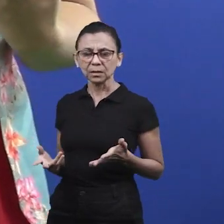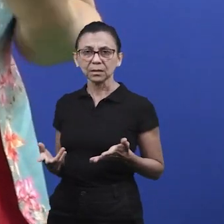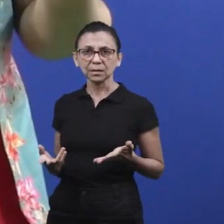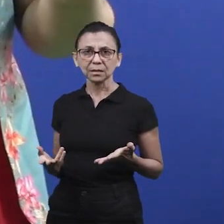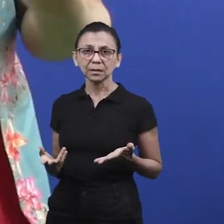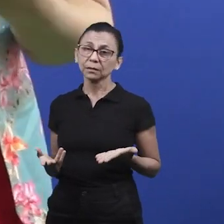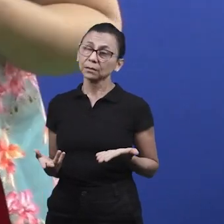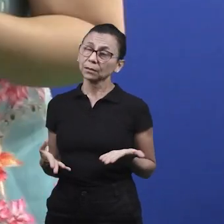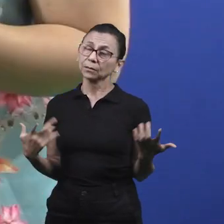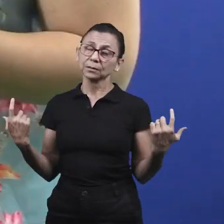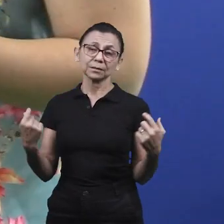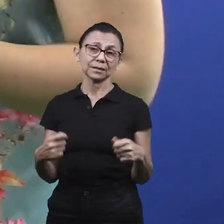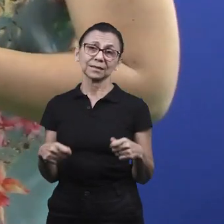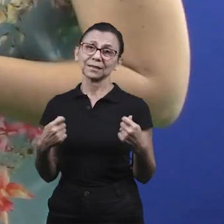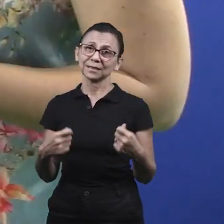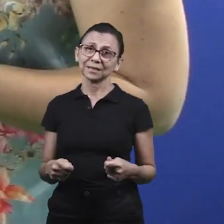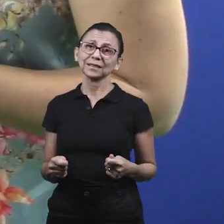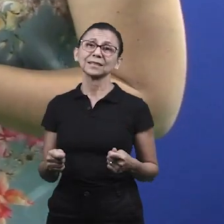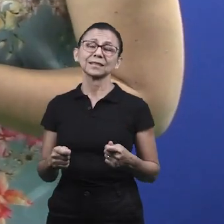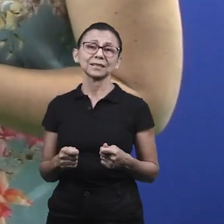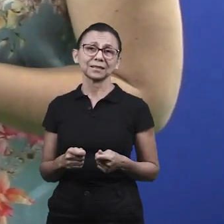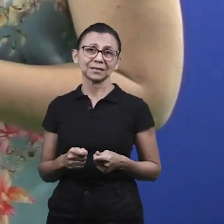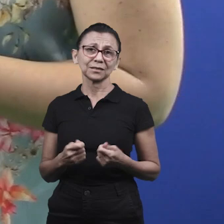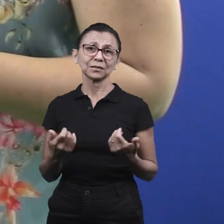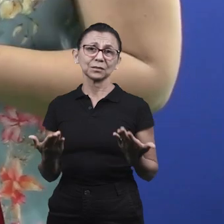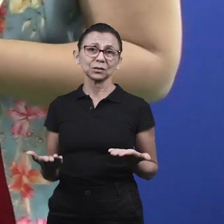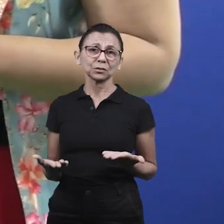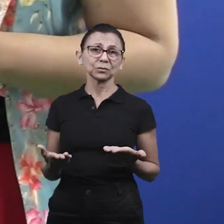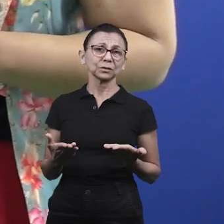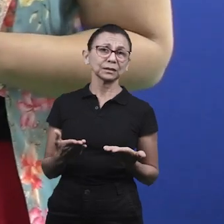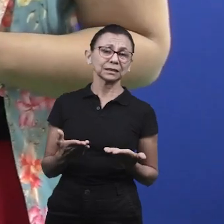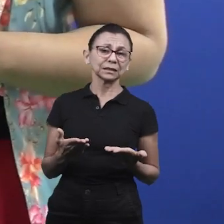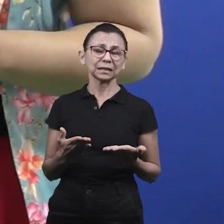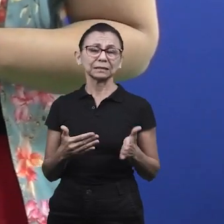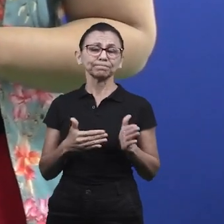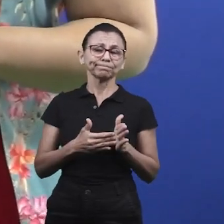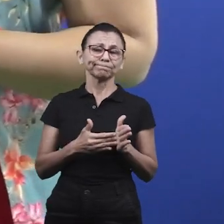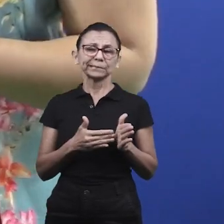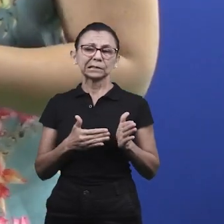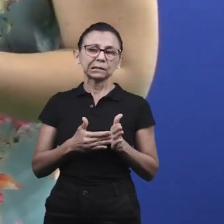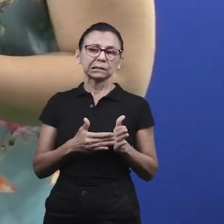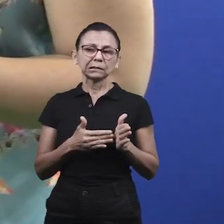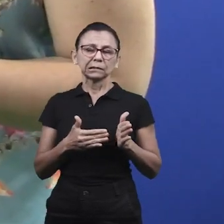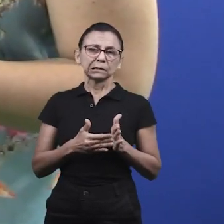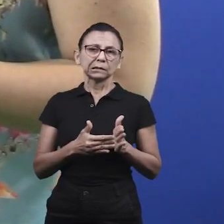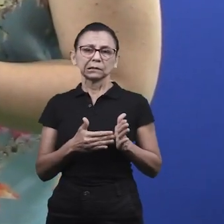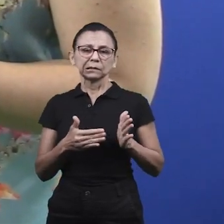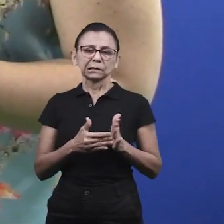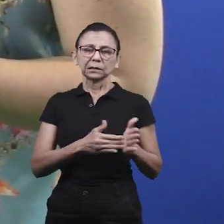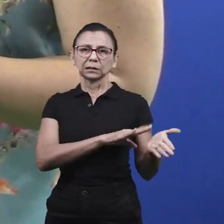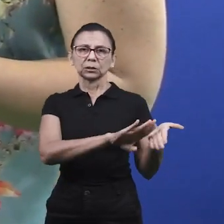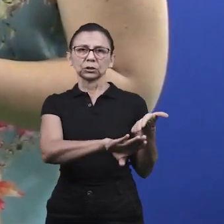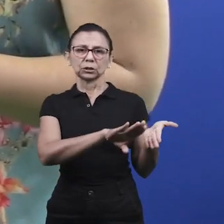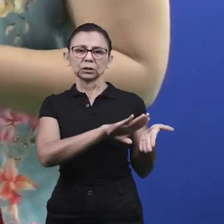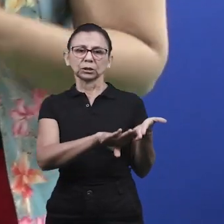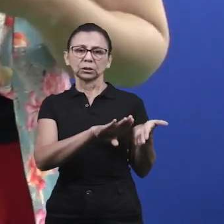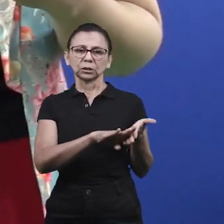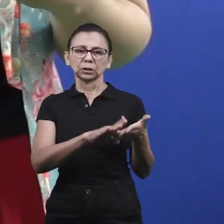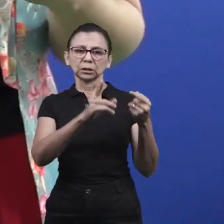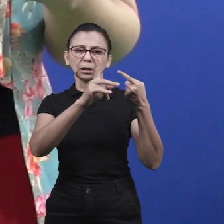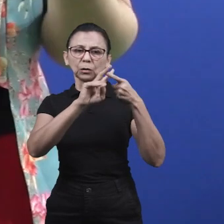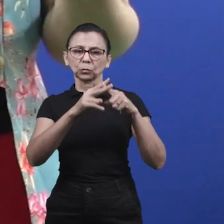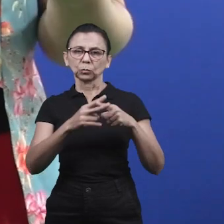pour cela, il est nécessaire de quoi? De plusieurs fois identifier une barrière, éliminer